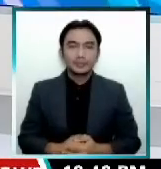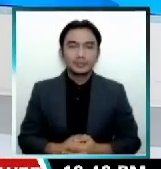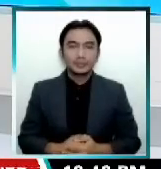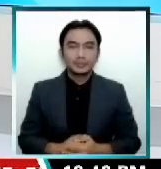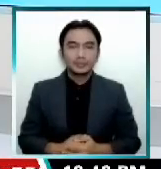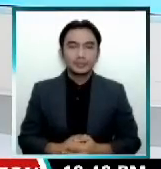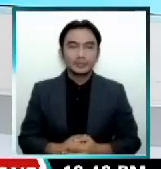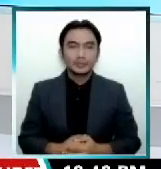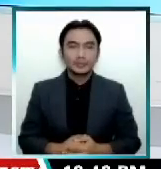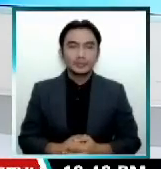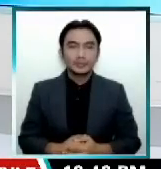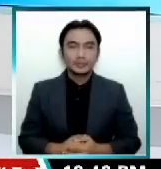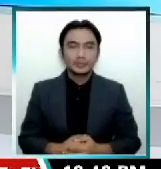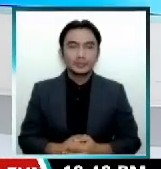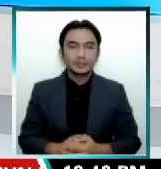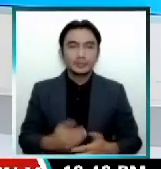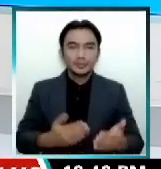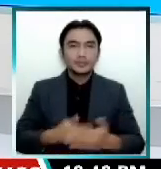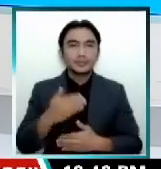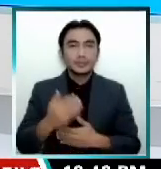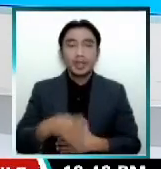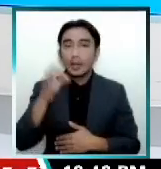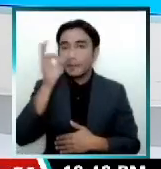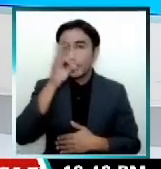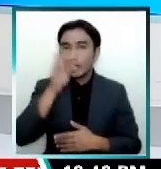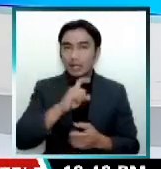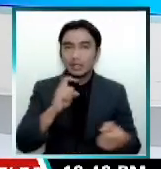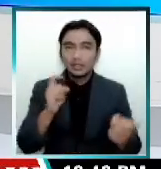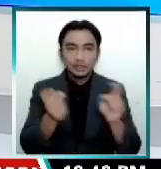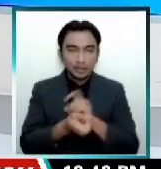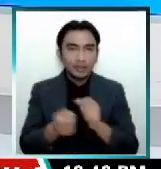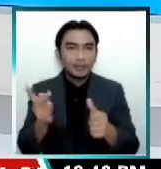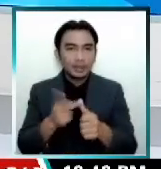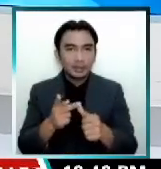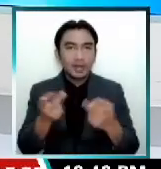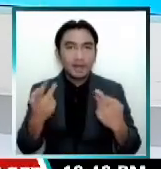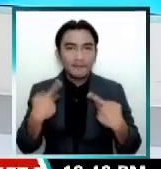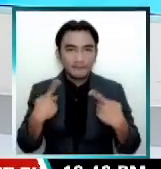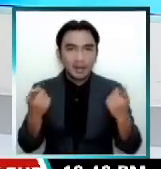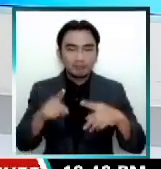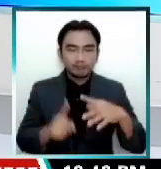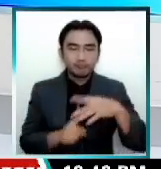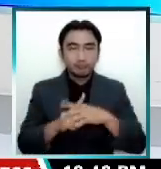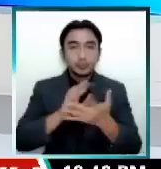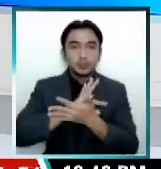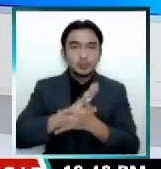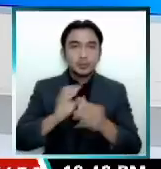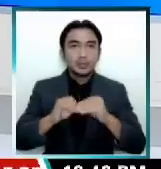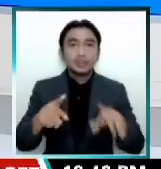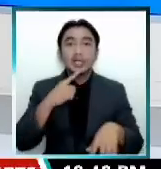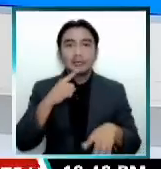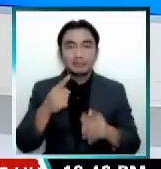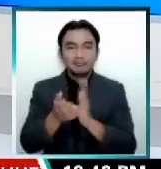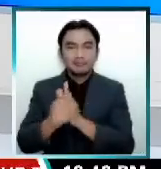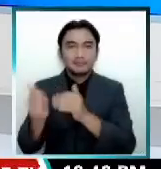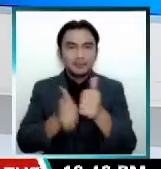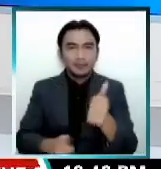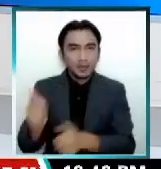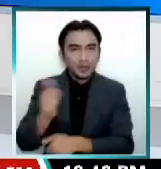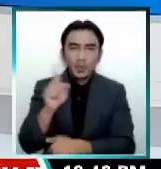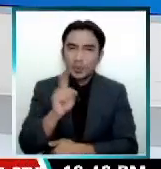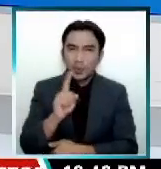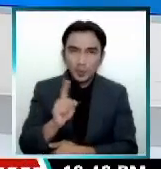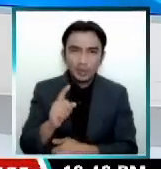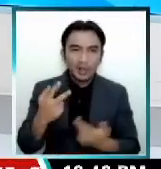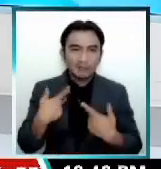Nag-iba na raw ang prioridad ng mga Pilipino simula nang magkaroon ng pandemya, ayon sa isang eksperto. Ano nga ba ang pinag-iipunan